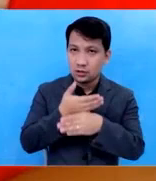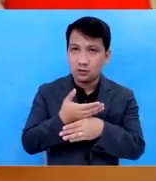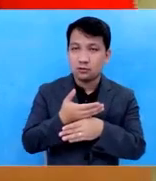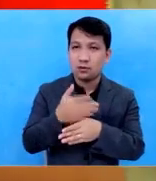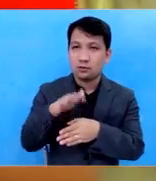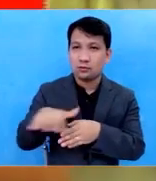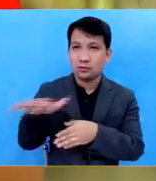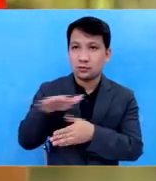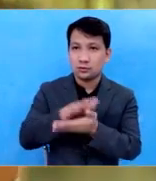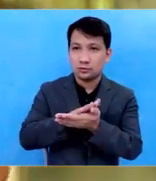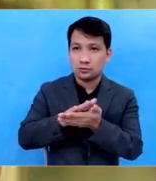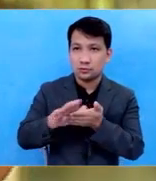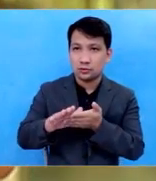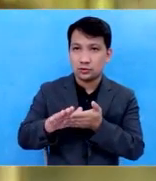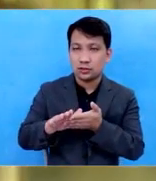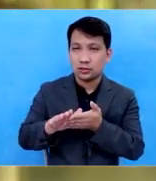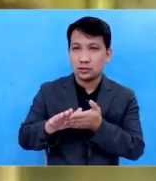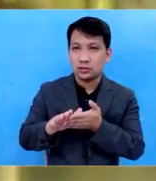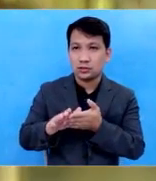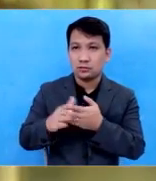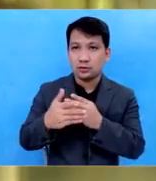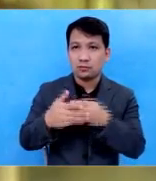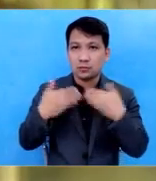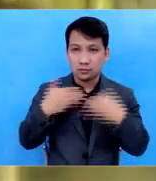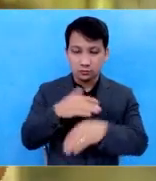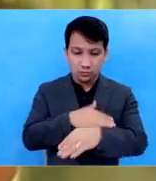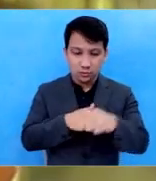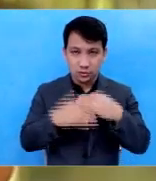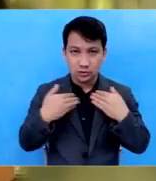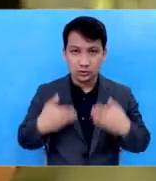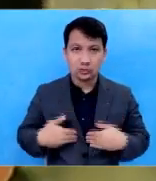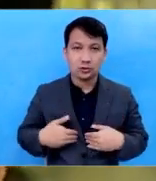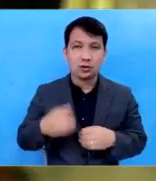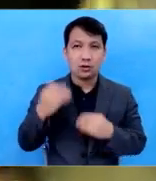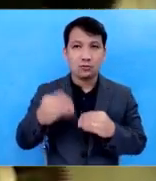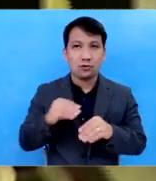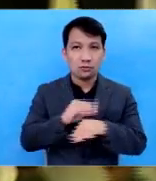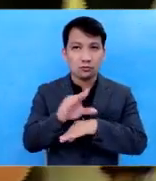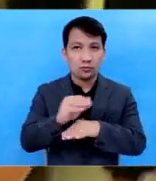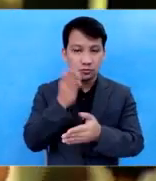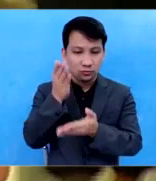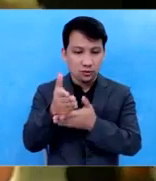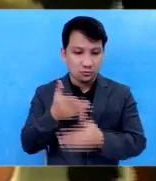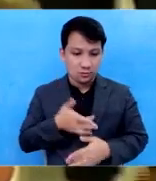kalinisan, maglagay ng proteksyon sa katawan at agad na magpakonsulta kung may